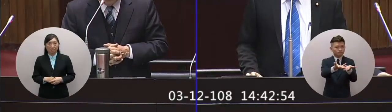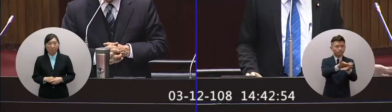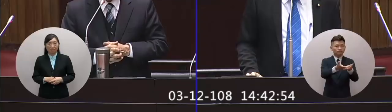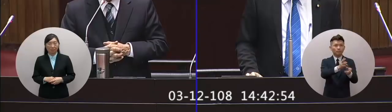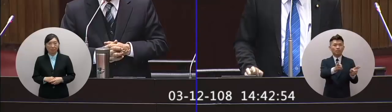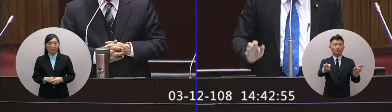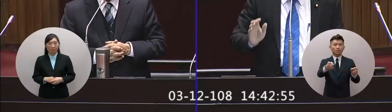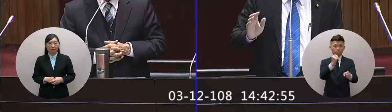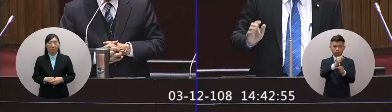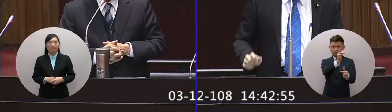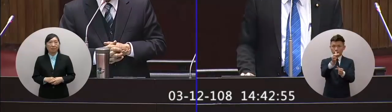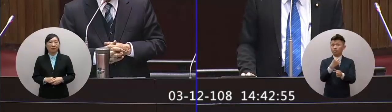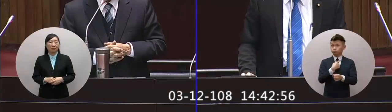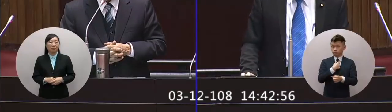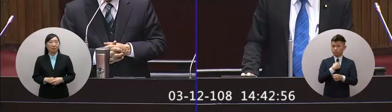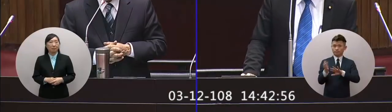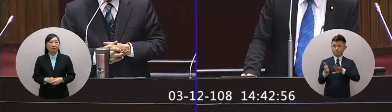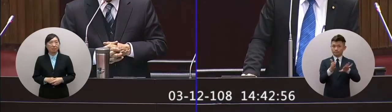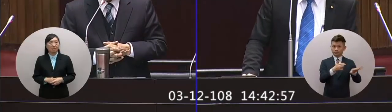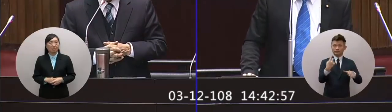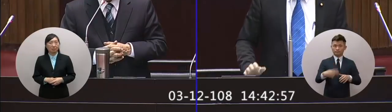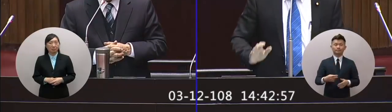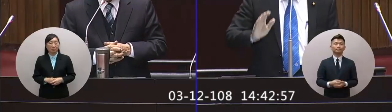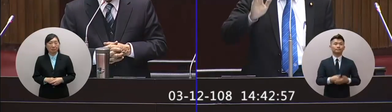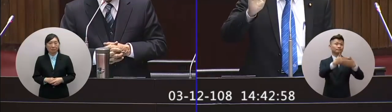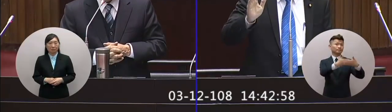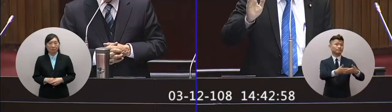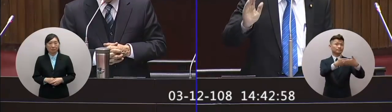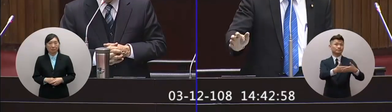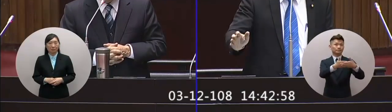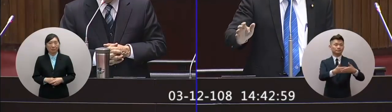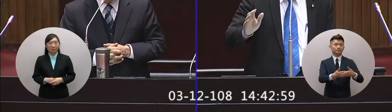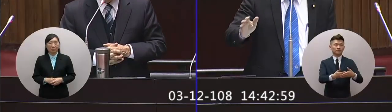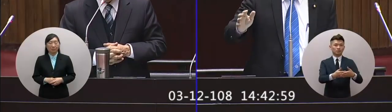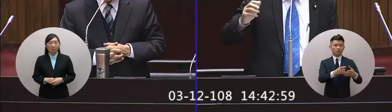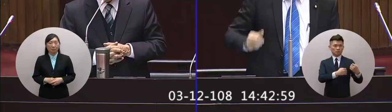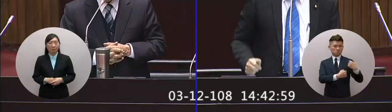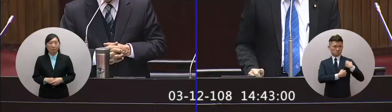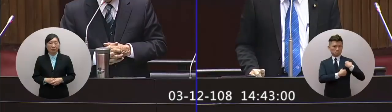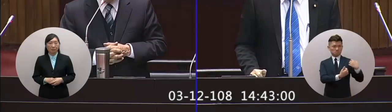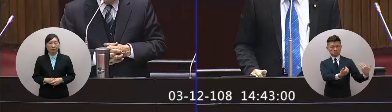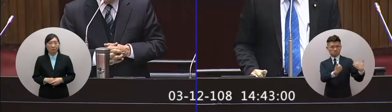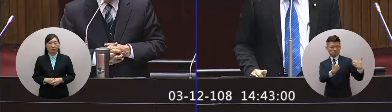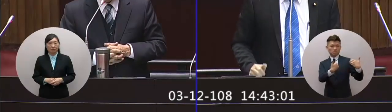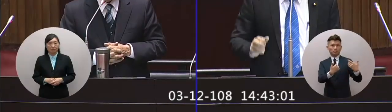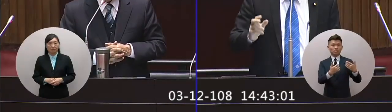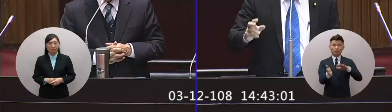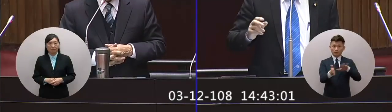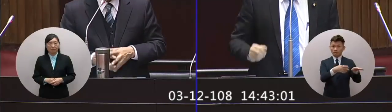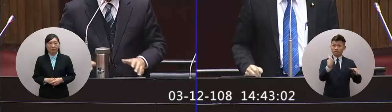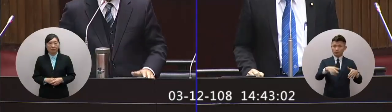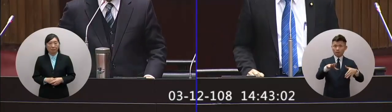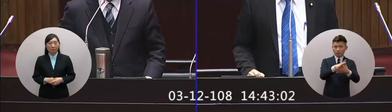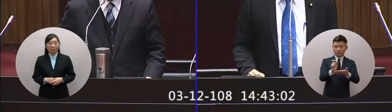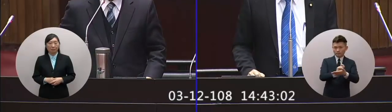了哈。另外一个就是我们知道哈，这个中国啊，除了武赫以外，他最重要很多文工。那么